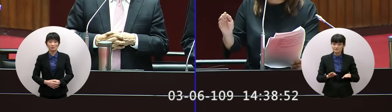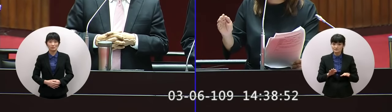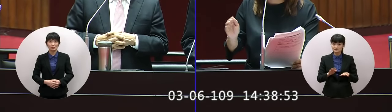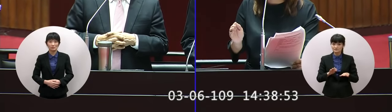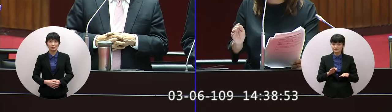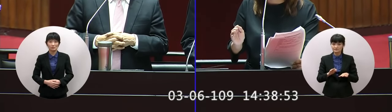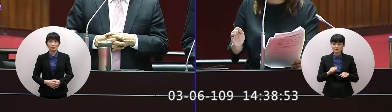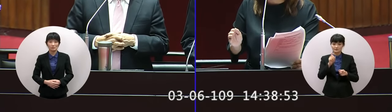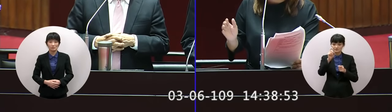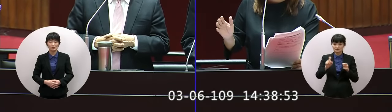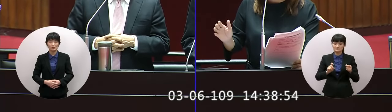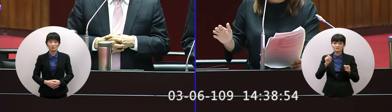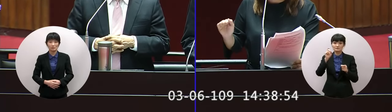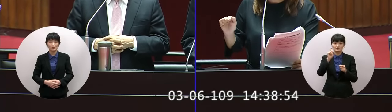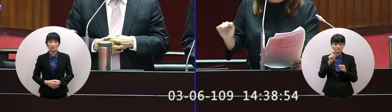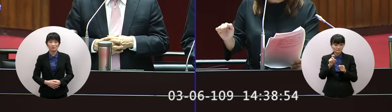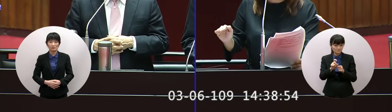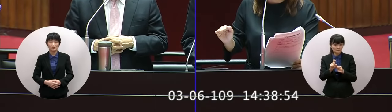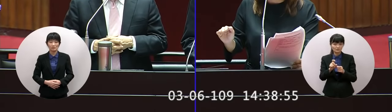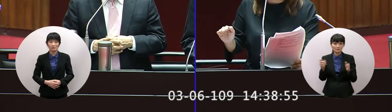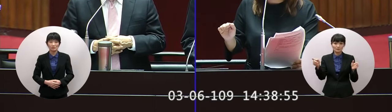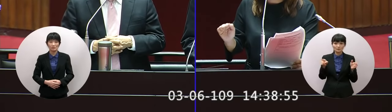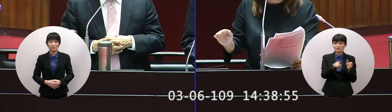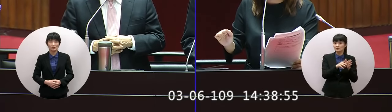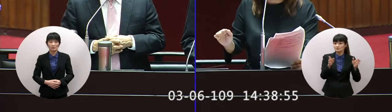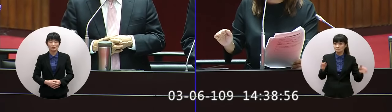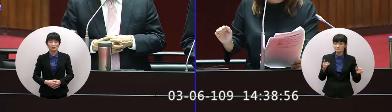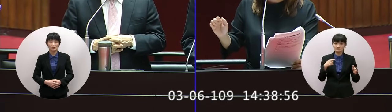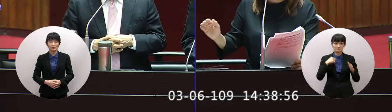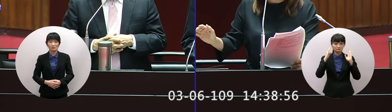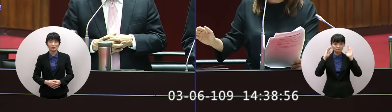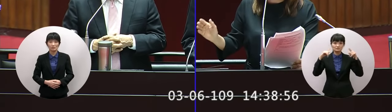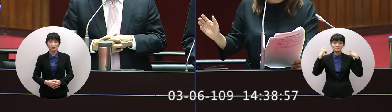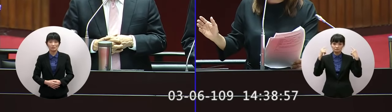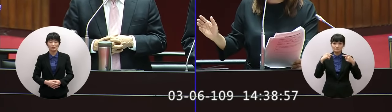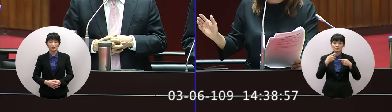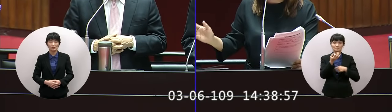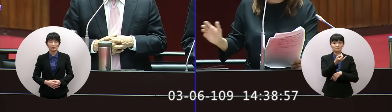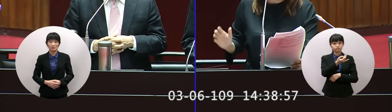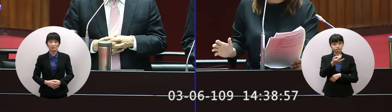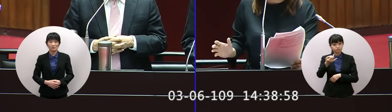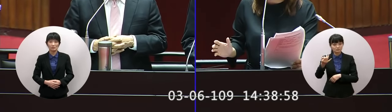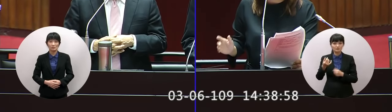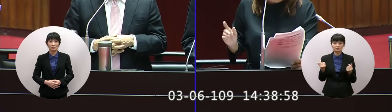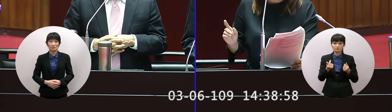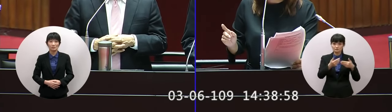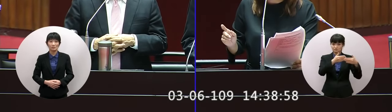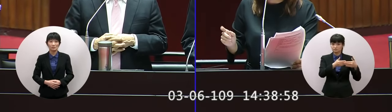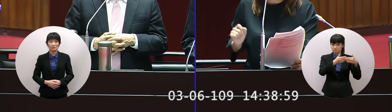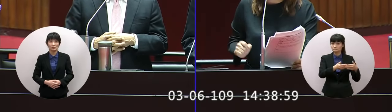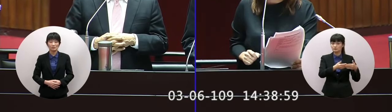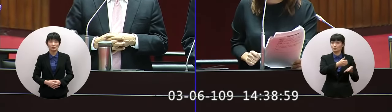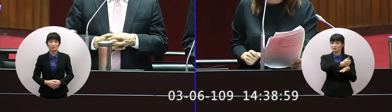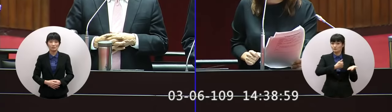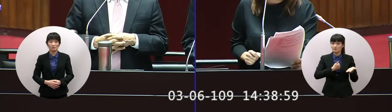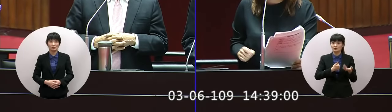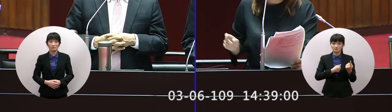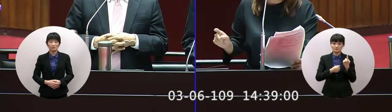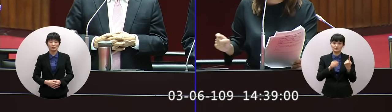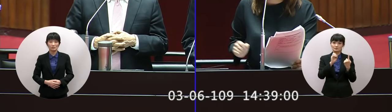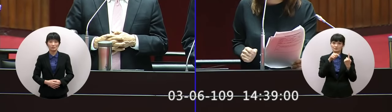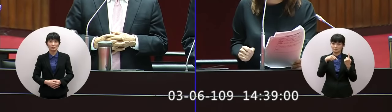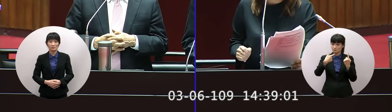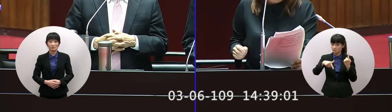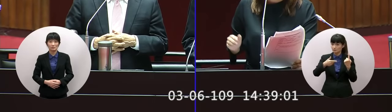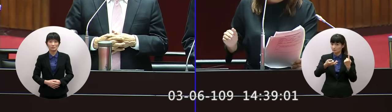以来这10多年来我们正常的价格，因为你从大陆进口它就是0.6块。